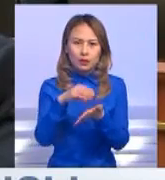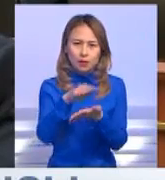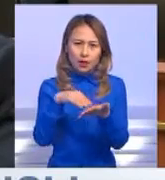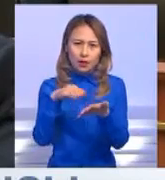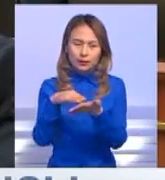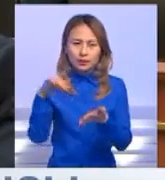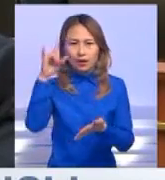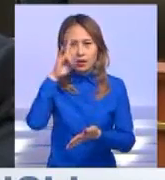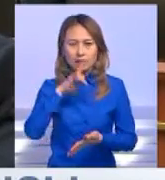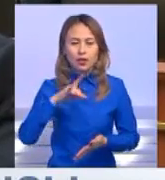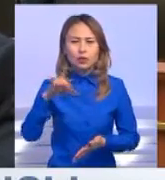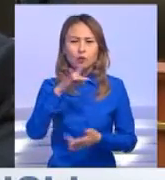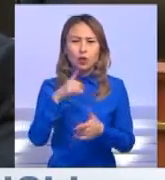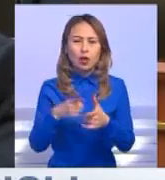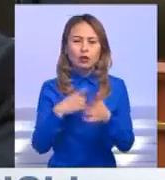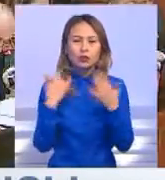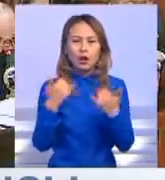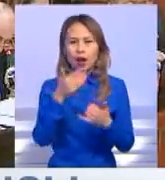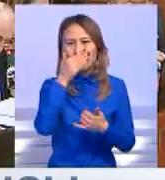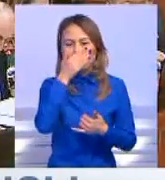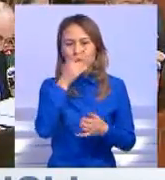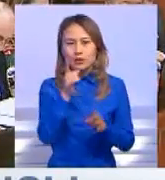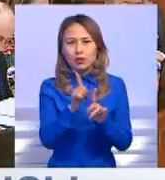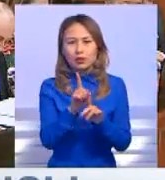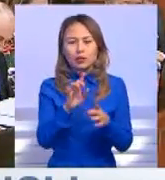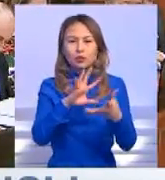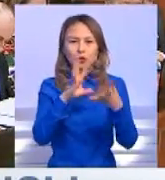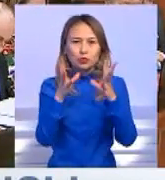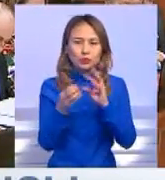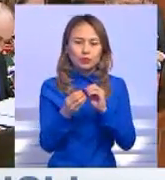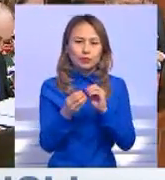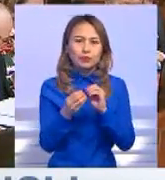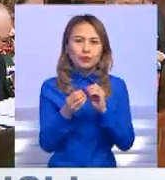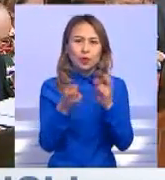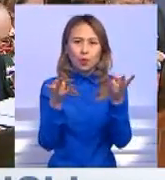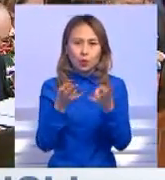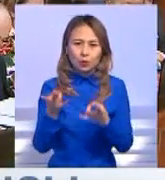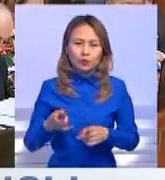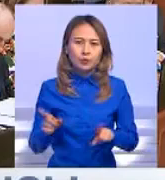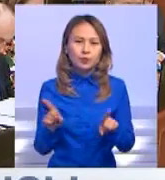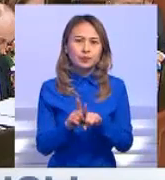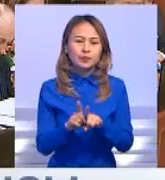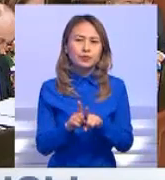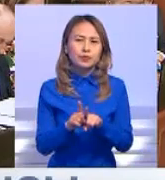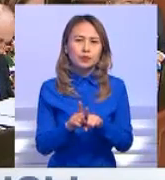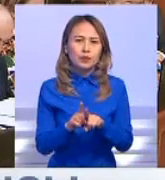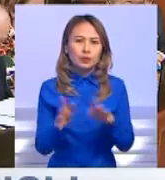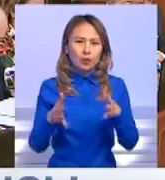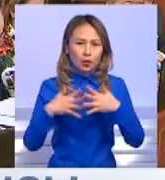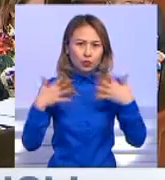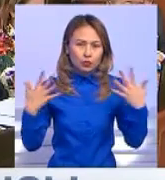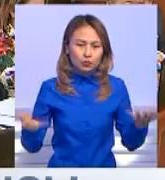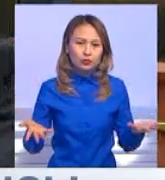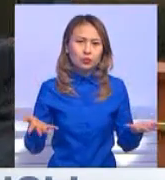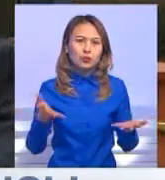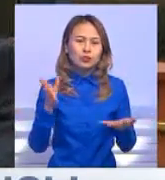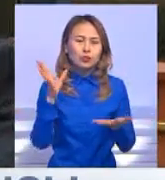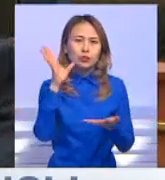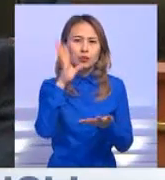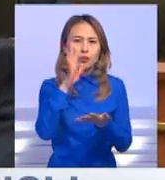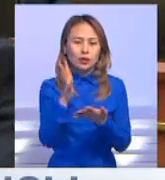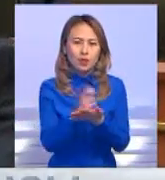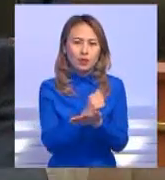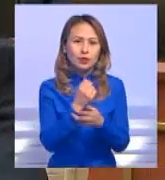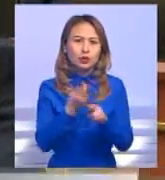Республикасының Ауғанстандағы жағдайды кезекті, кереттеуге қосқан кезекті үлкен табысы болып